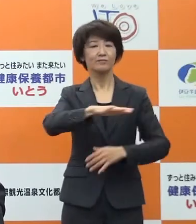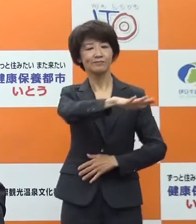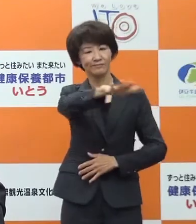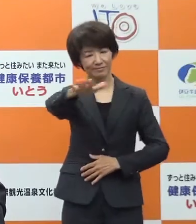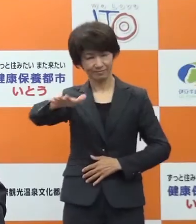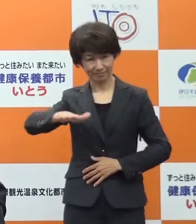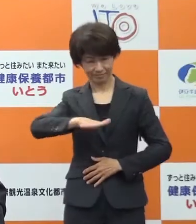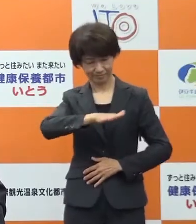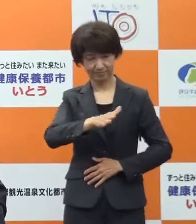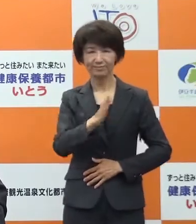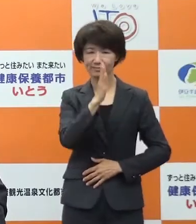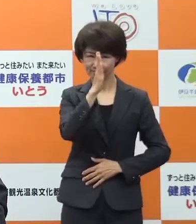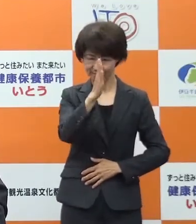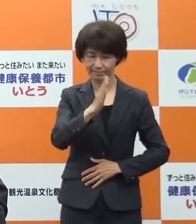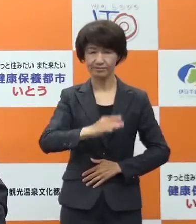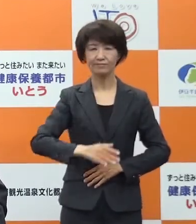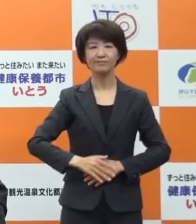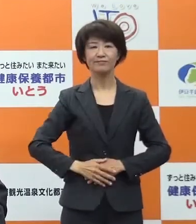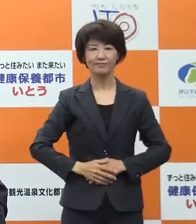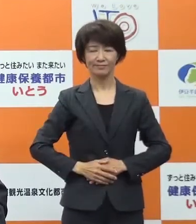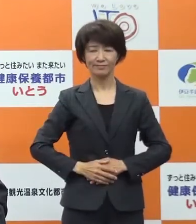皆様にお願いいたします。